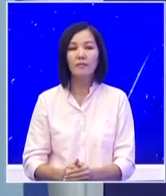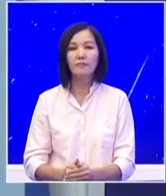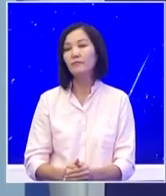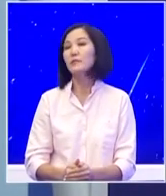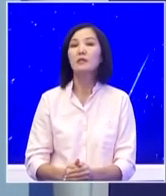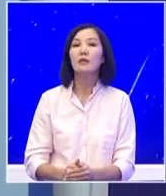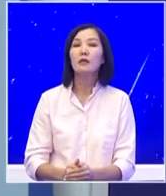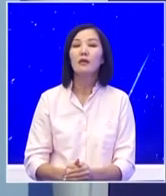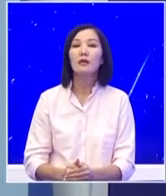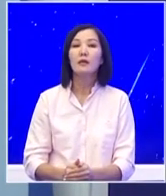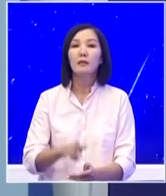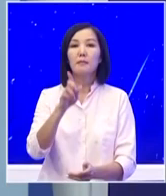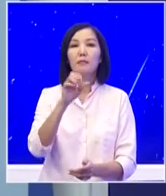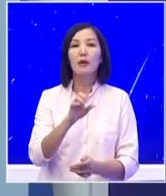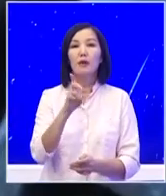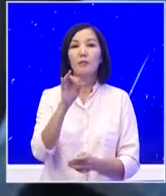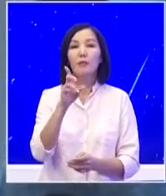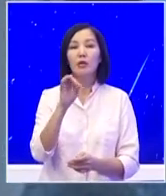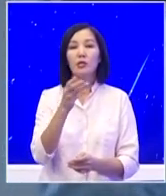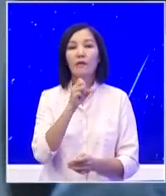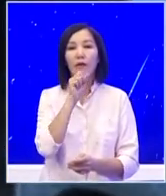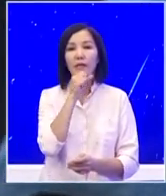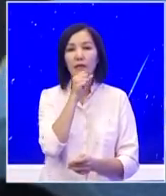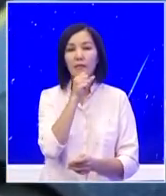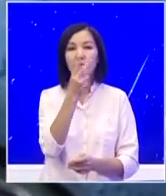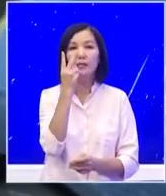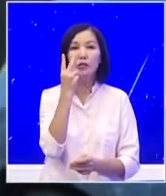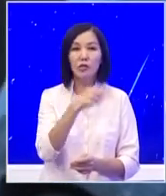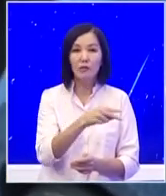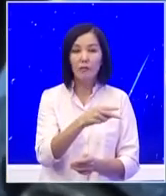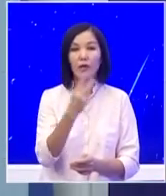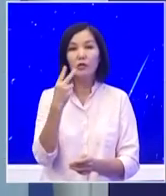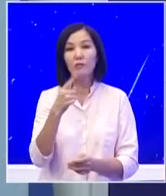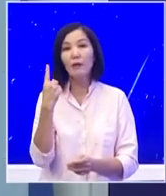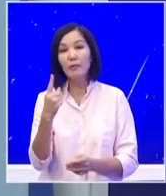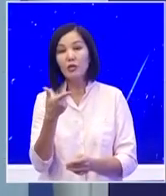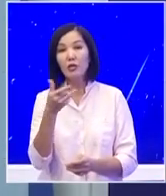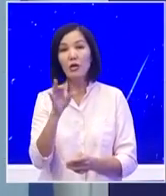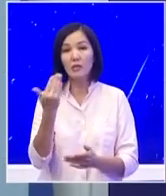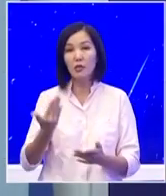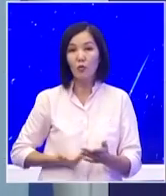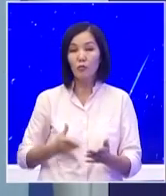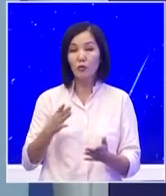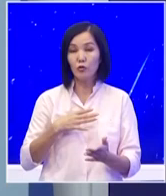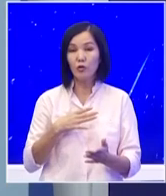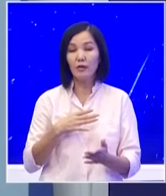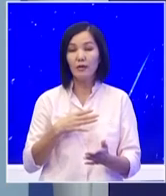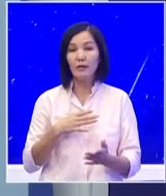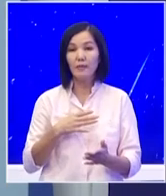Қаймолда ағамыз қос қасырдың куәгері. Бұл ағамыз